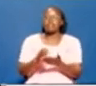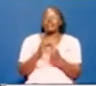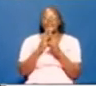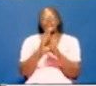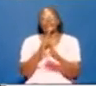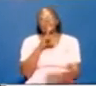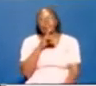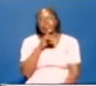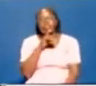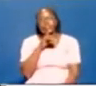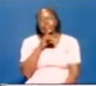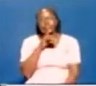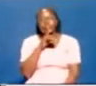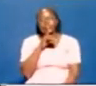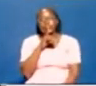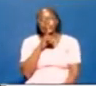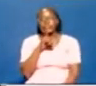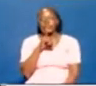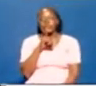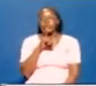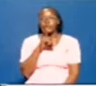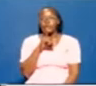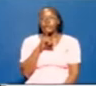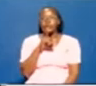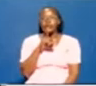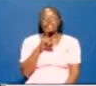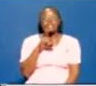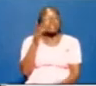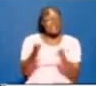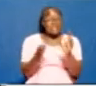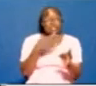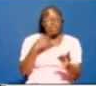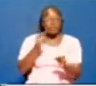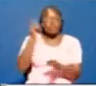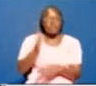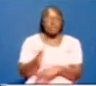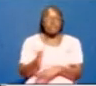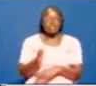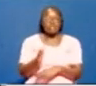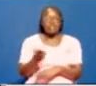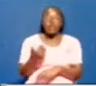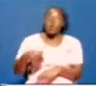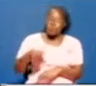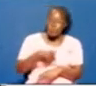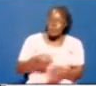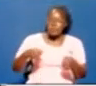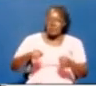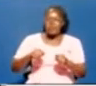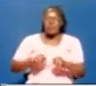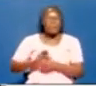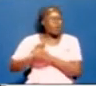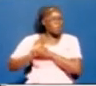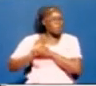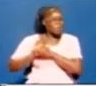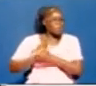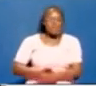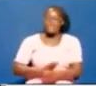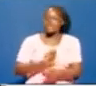Lakini wakati ile tunataka haki itendeke kwa Wakenya, sisi watu wa bodaboda tumenyenyeza kutoka hii mwaka